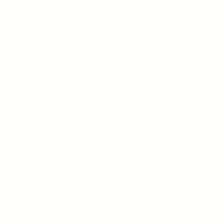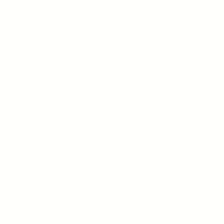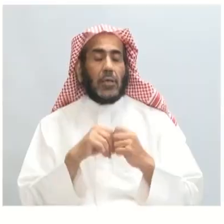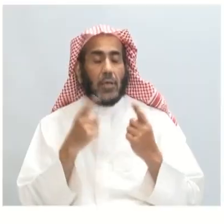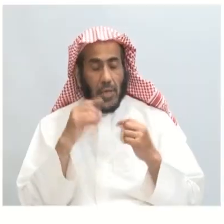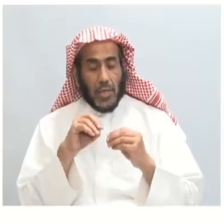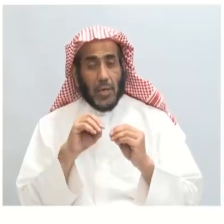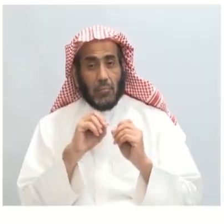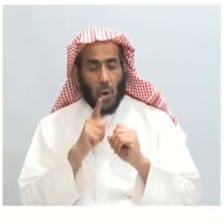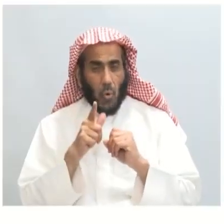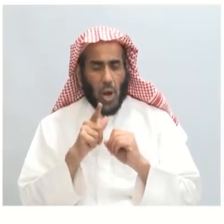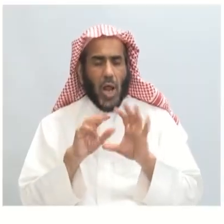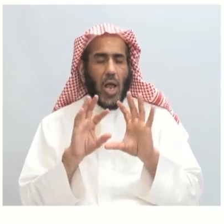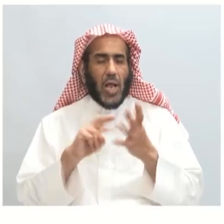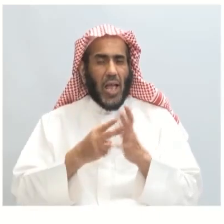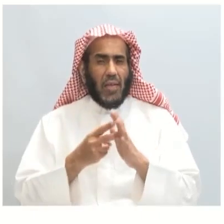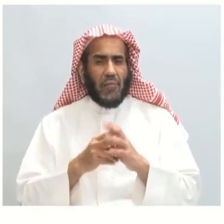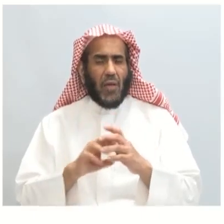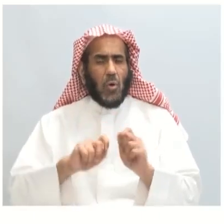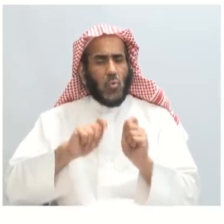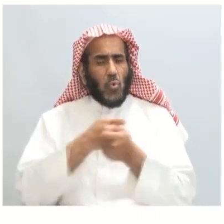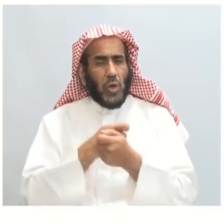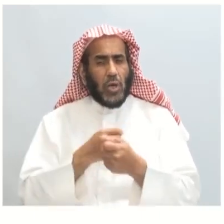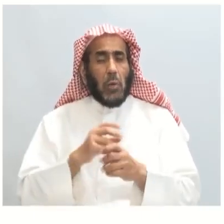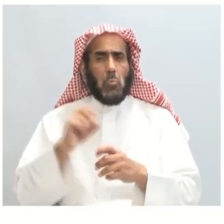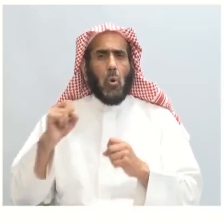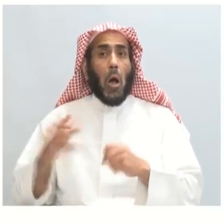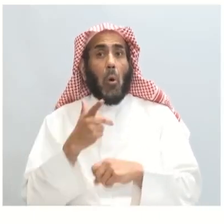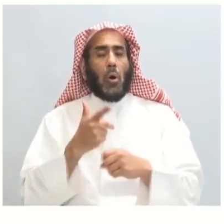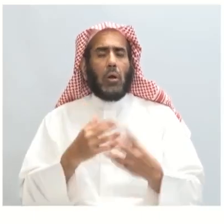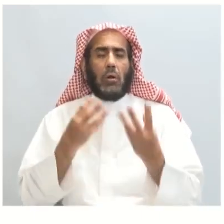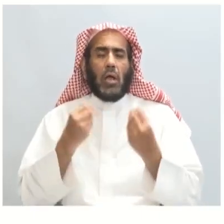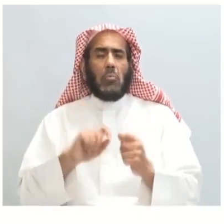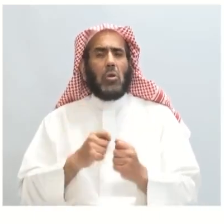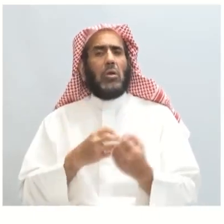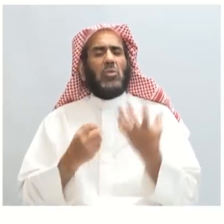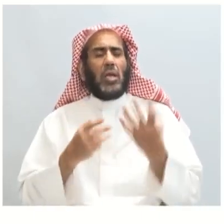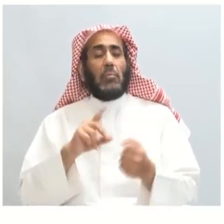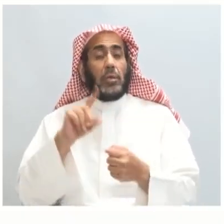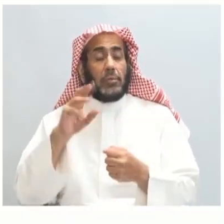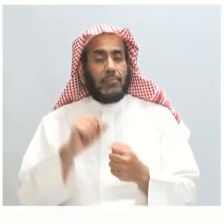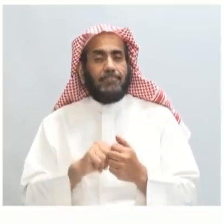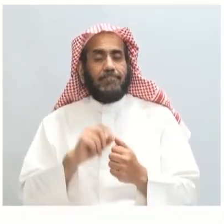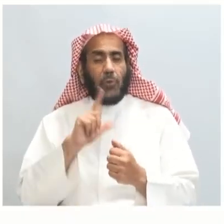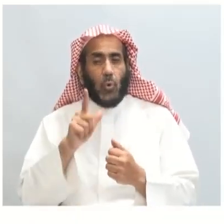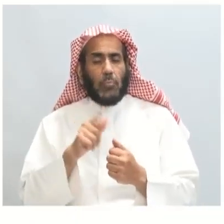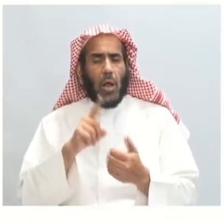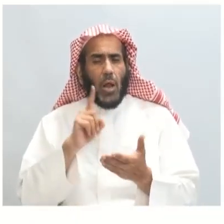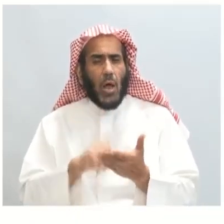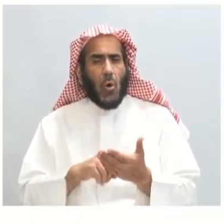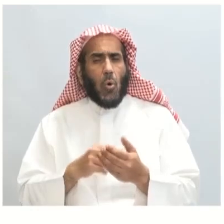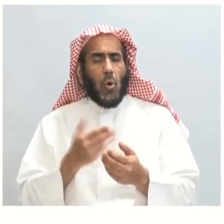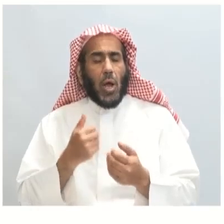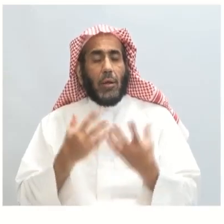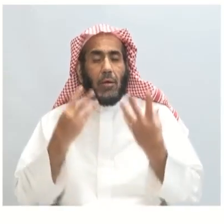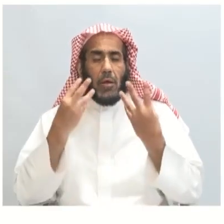اذا نقول كيف يحيل المتهور النعيم جحيم احسنتم ممتاز نقول انه كان